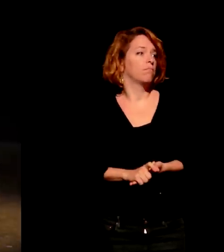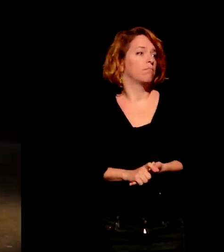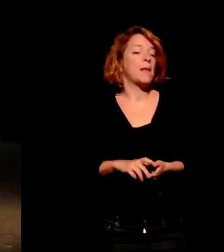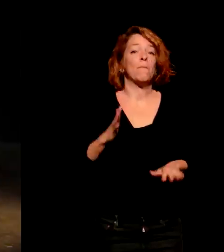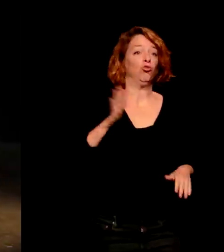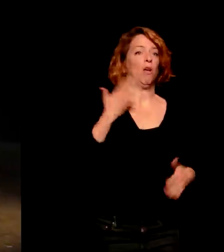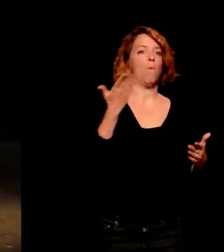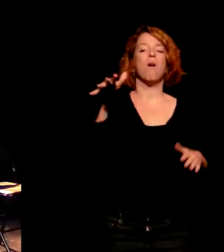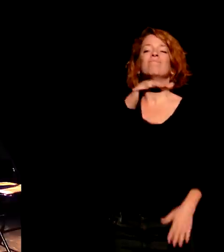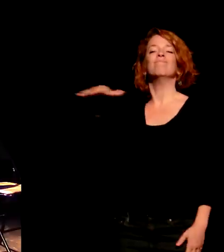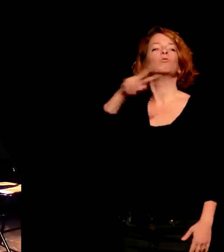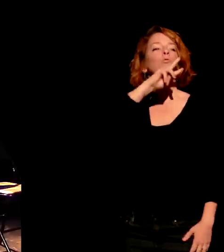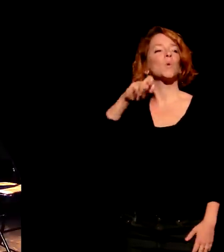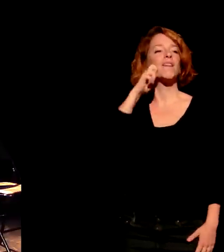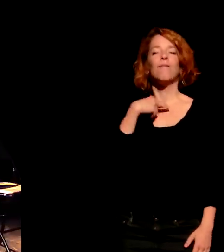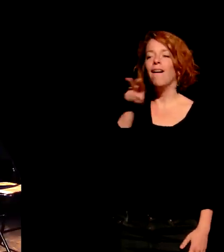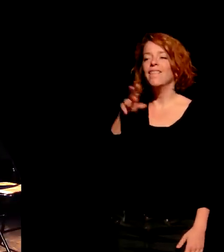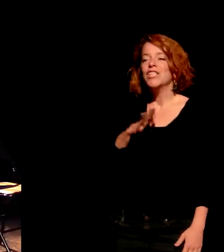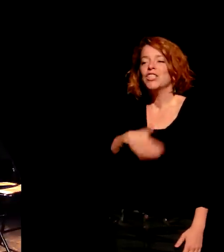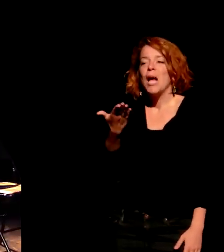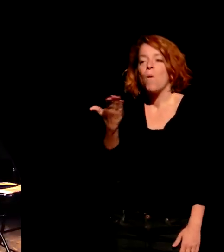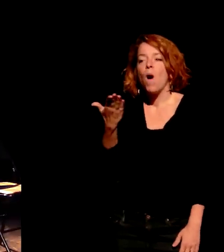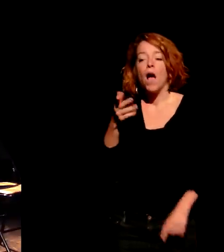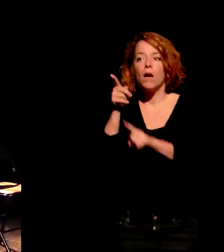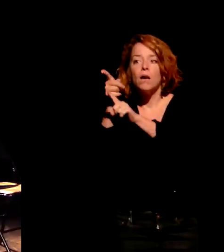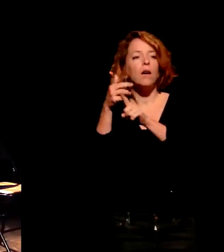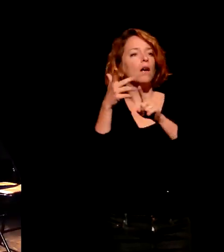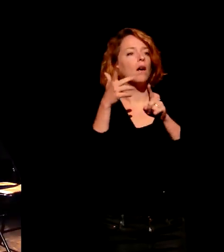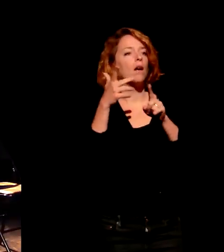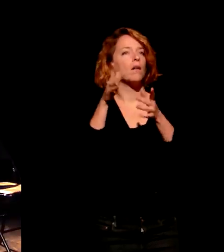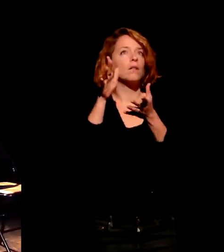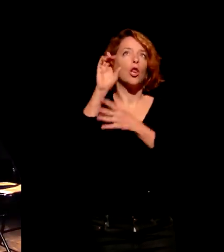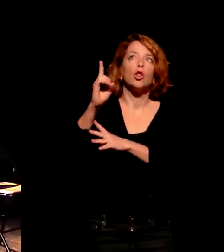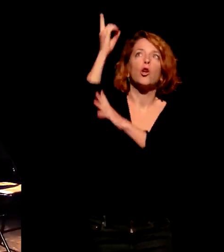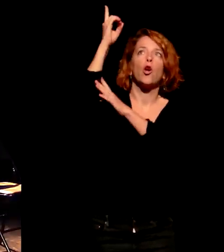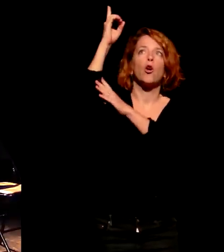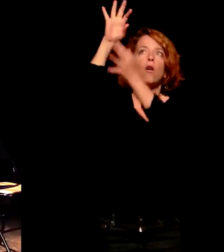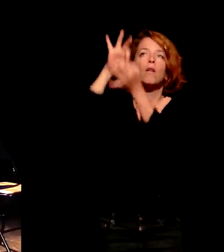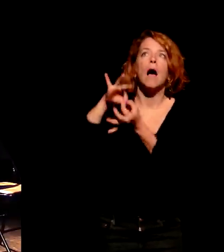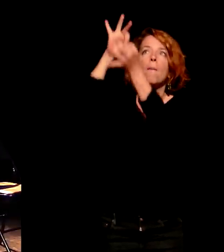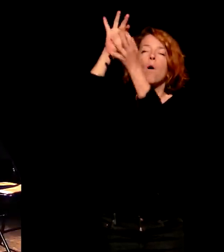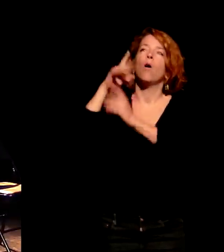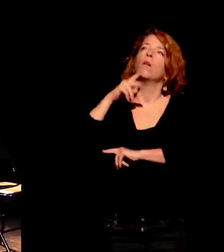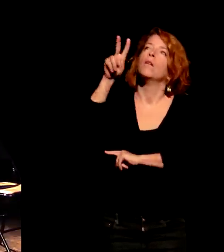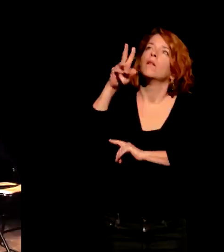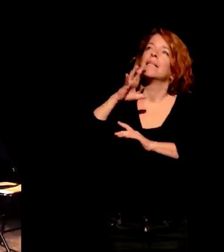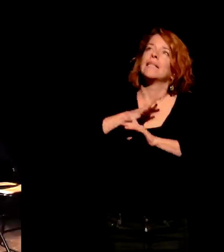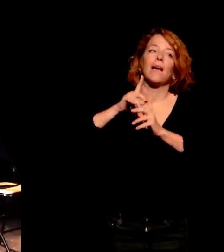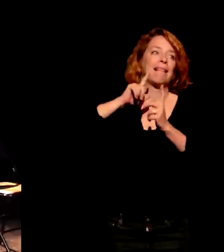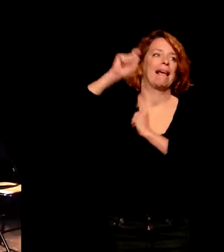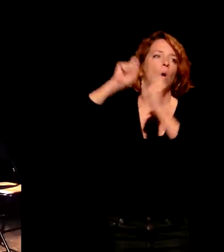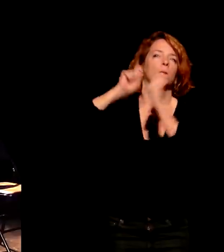bien chez les juifs, c'est le rapport qu'ils ont à Dieu et cette façon qu'ils ont de négocier avec Dieu. Je vous explique